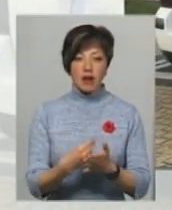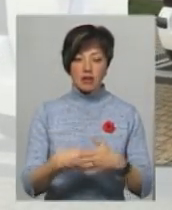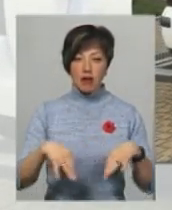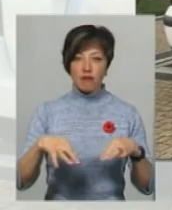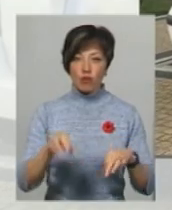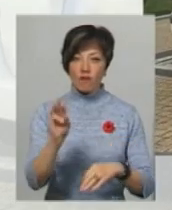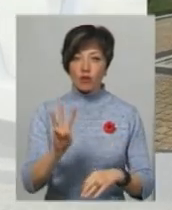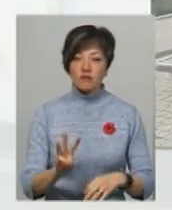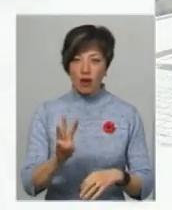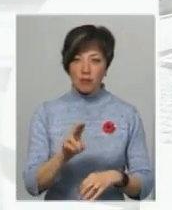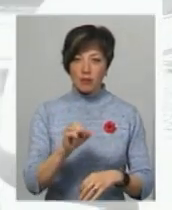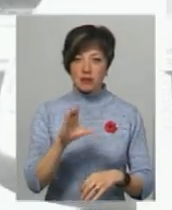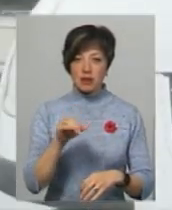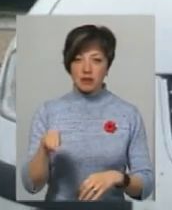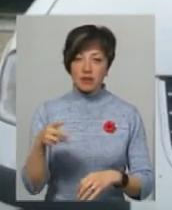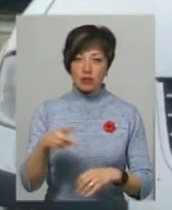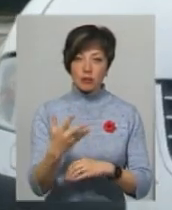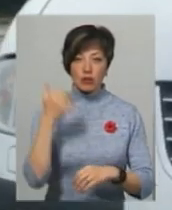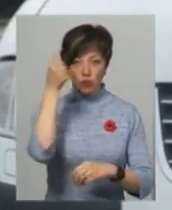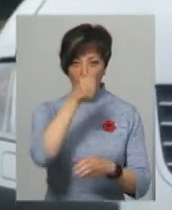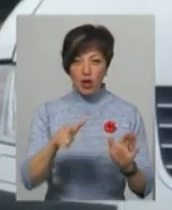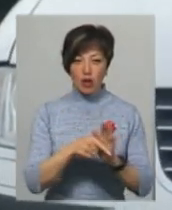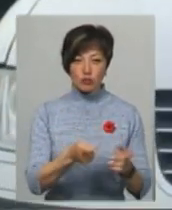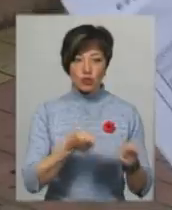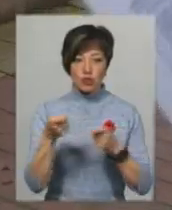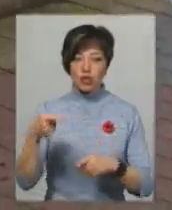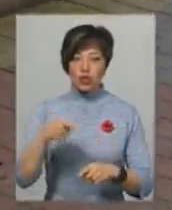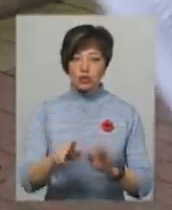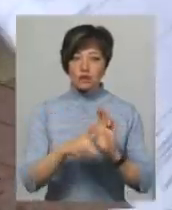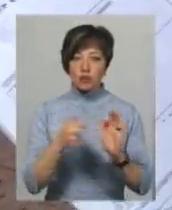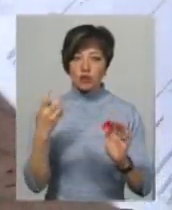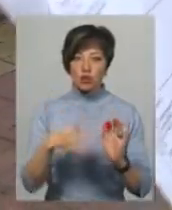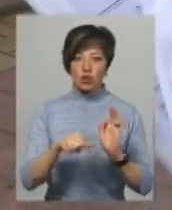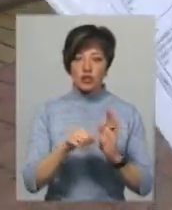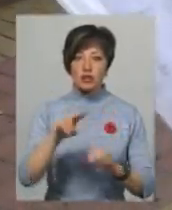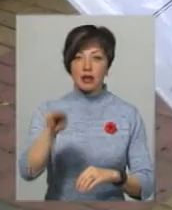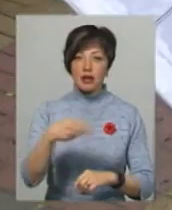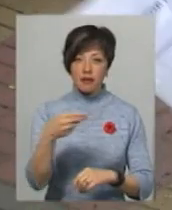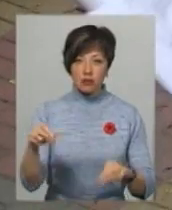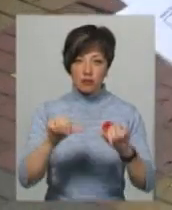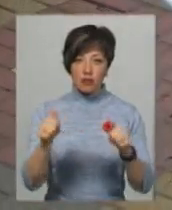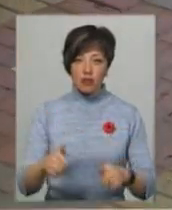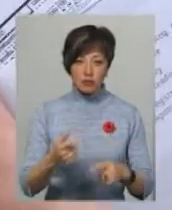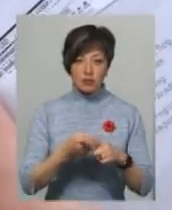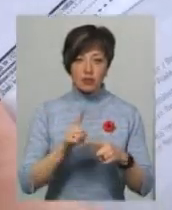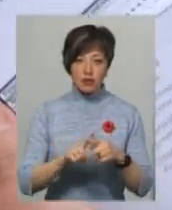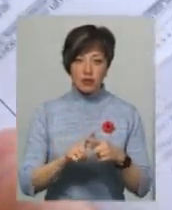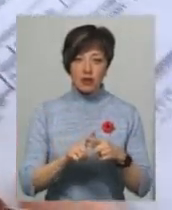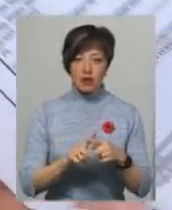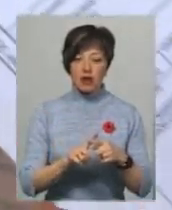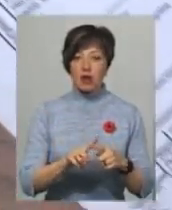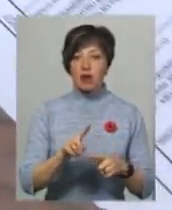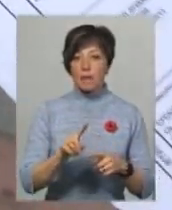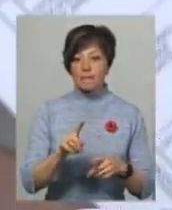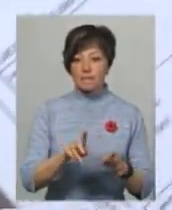марки Volkswagen Passat 2005 року разом з доставкою склала 1846 євро. За митне оформлення на рахунок митниці Олександр